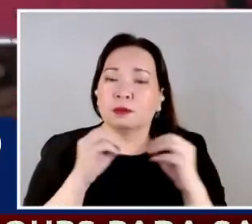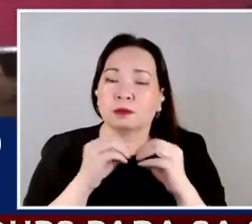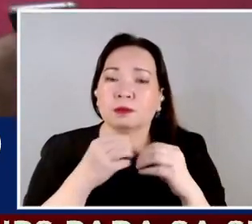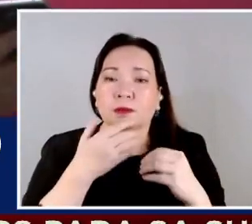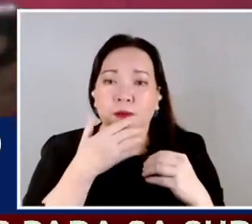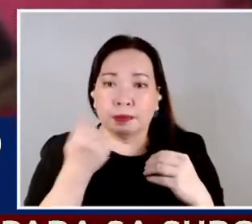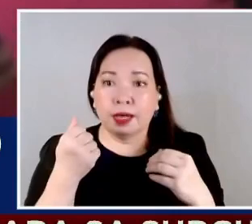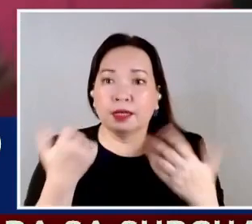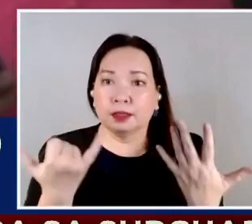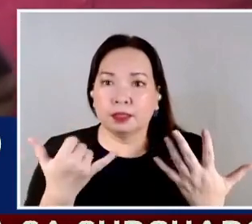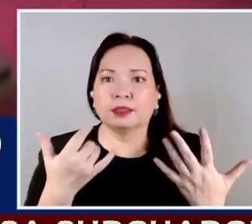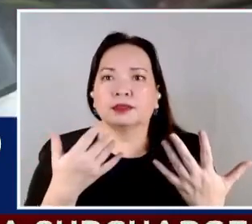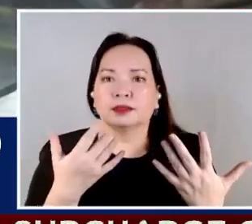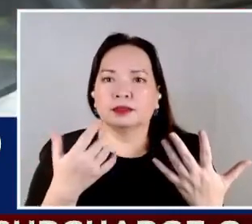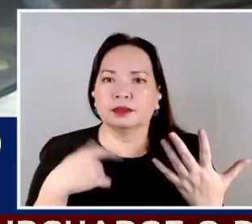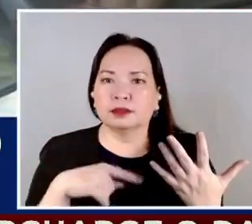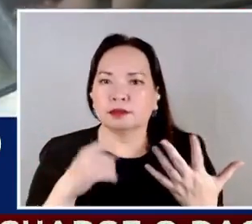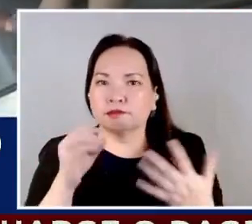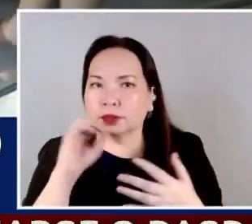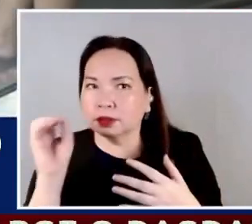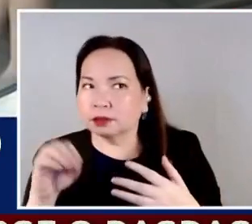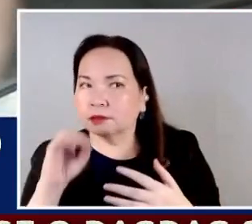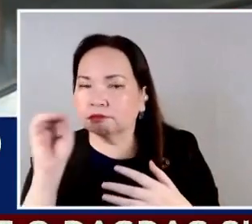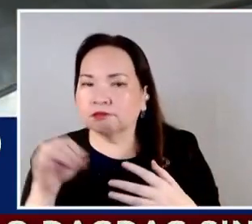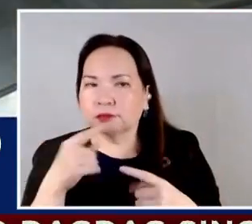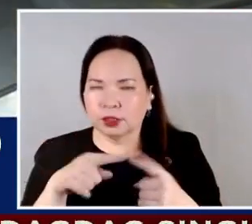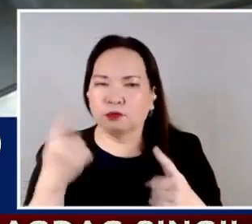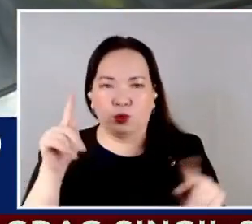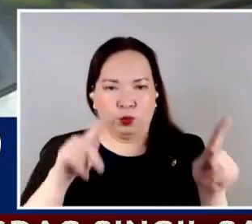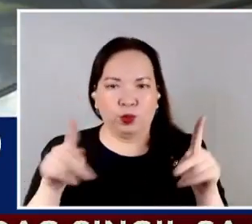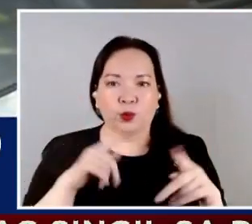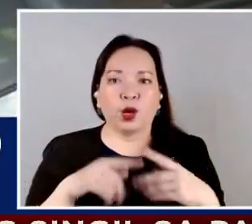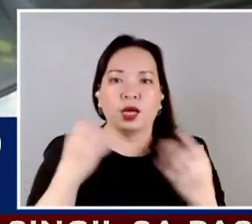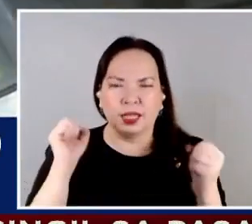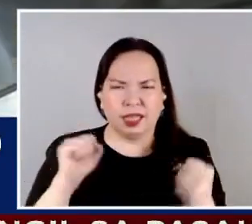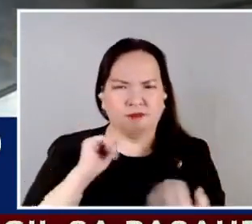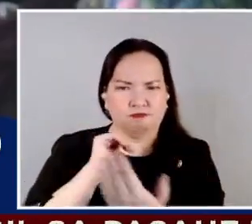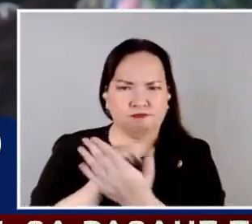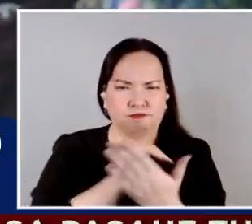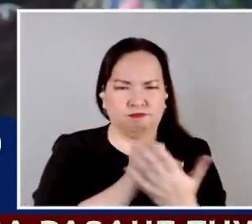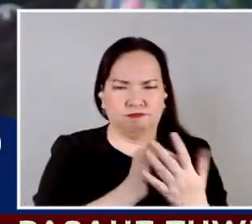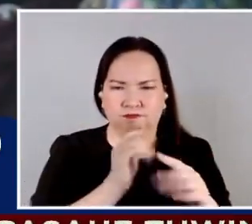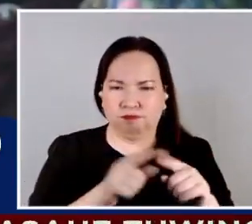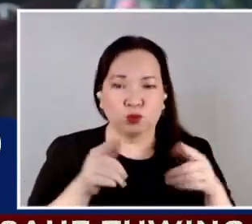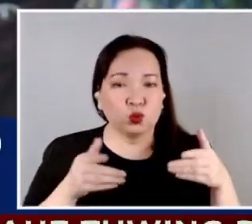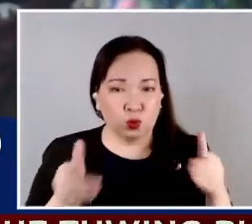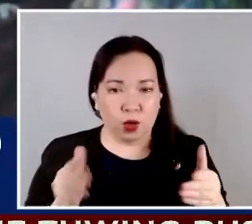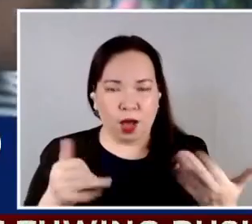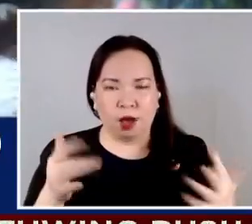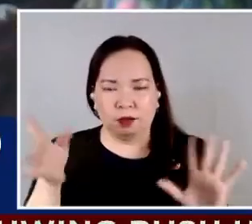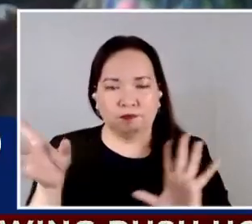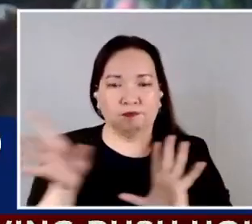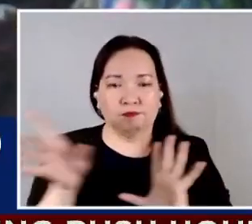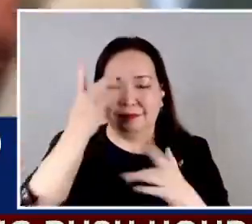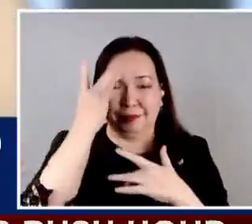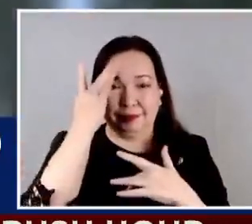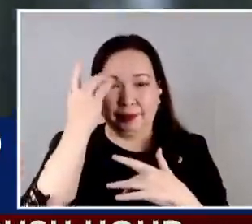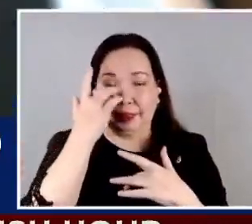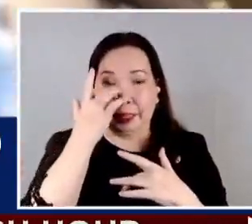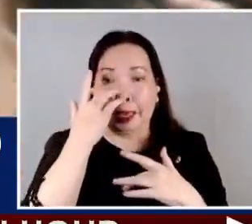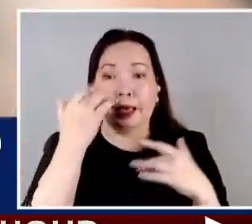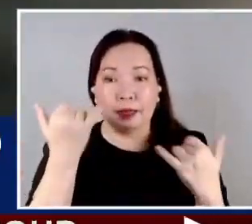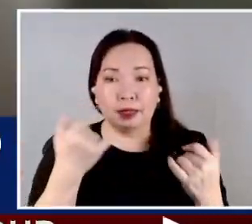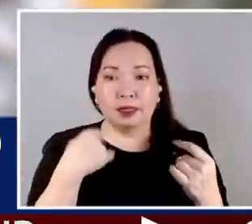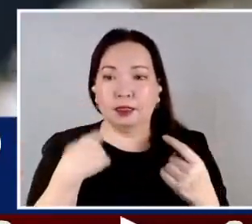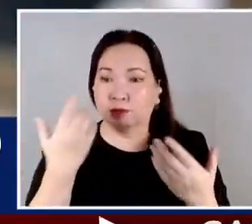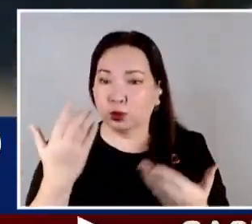mga bilang na ito sa publiko, lalo't marami ng paraan para makaiwas sa pagkakaroon ng sakit. Dahil dito, nakatakda ng